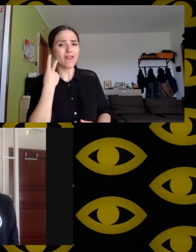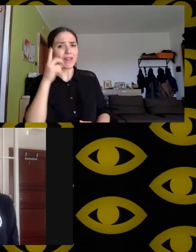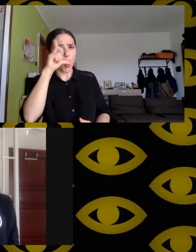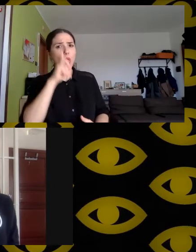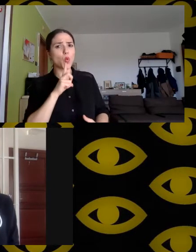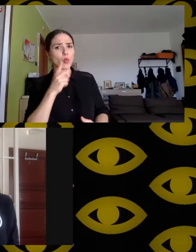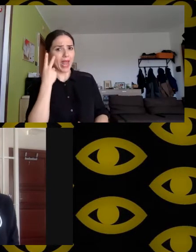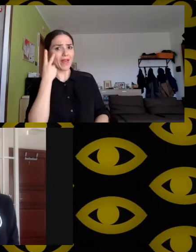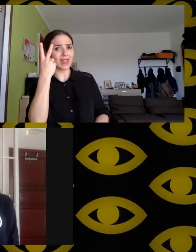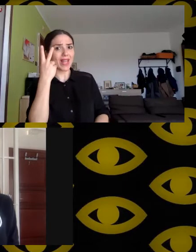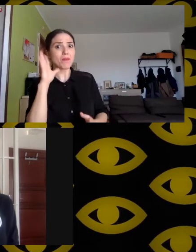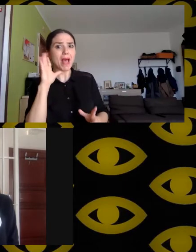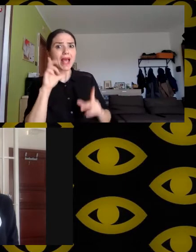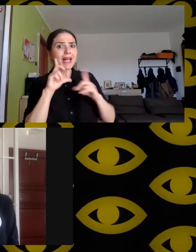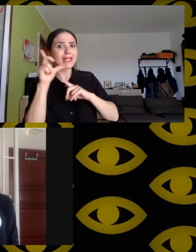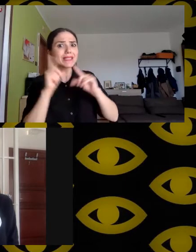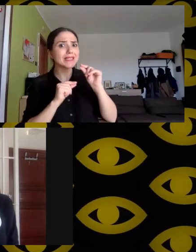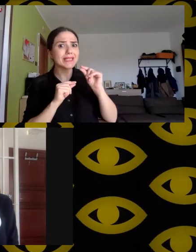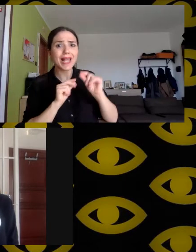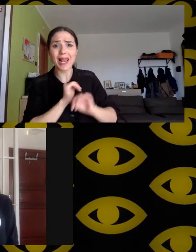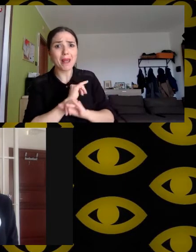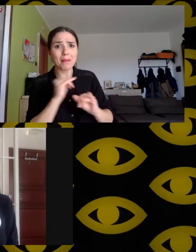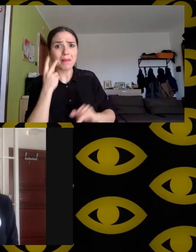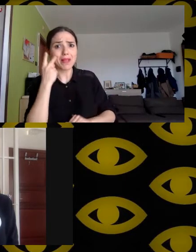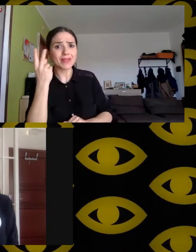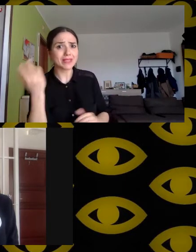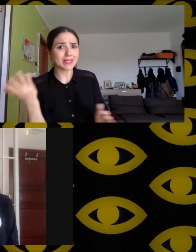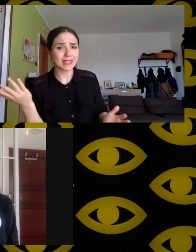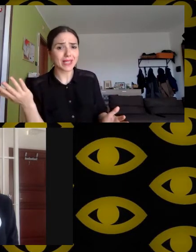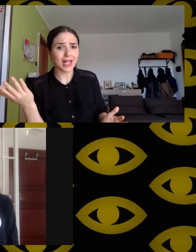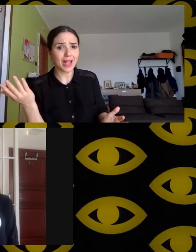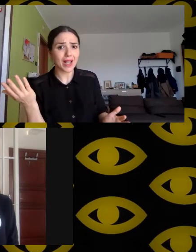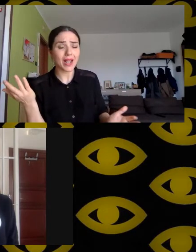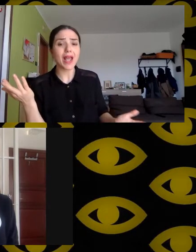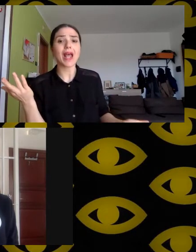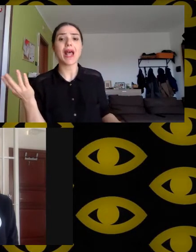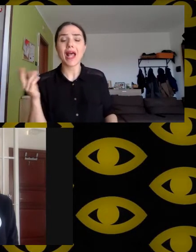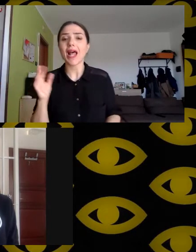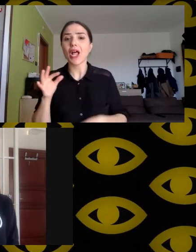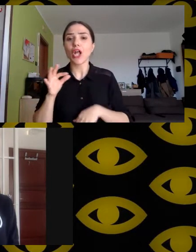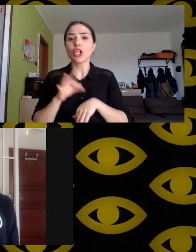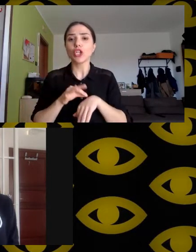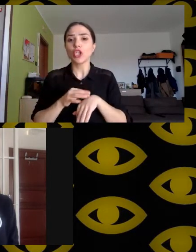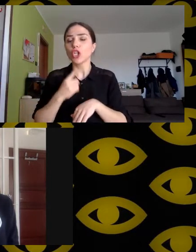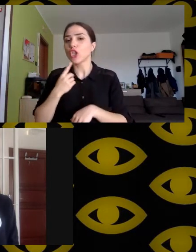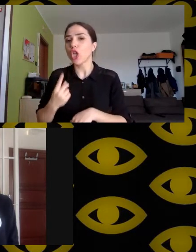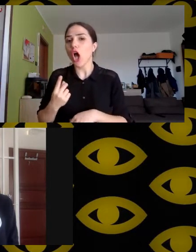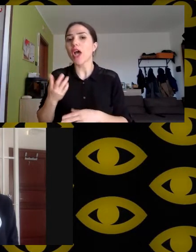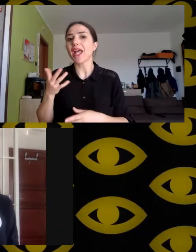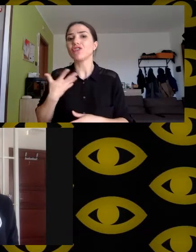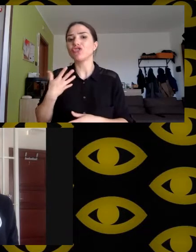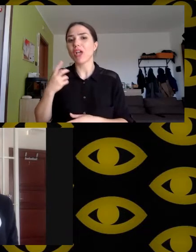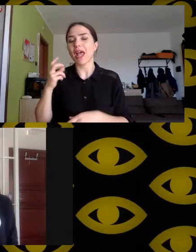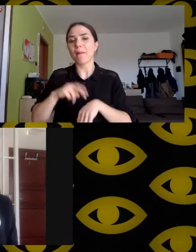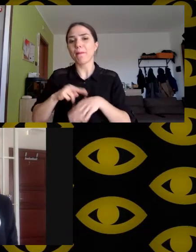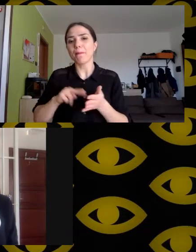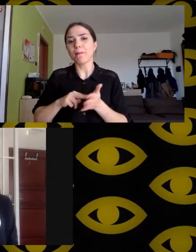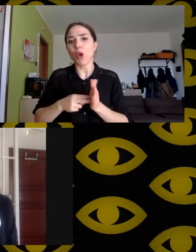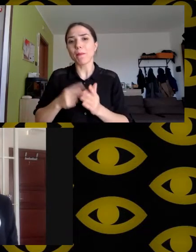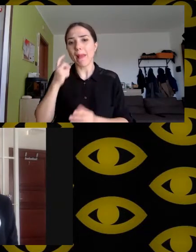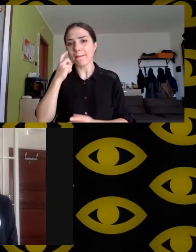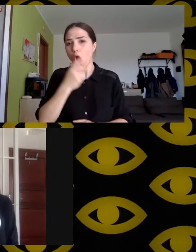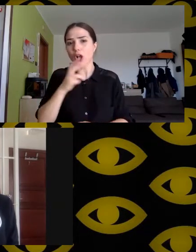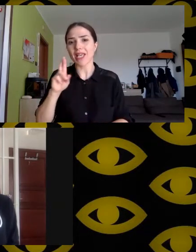base di questo, quando gli ho risposto no, lui mi ha detto, signora, lei ha una retinite pigmentosa di tipo standard con